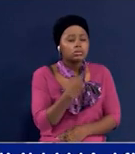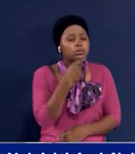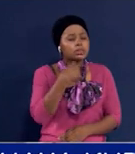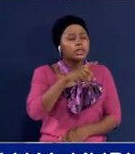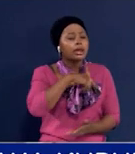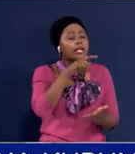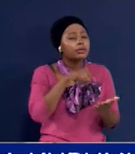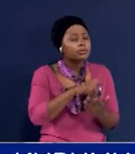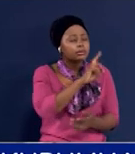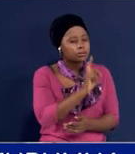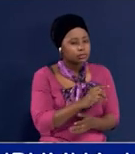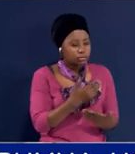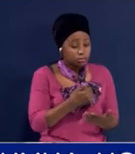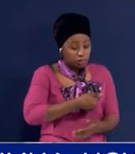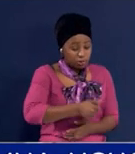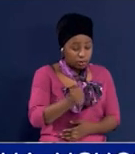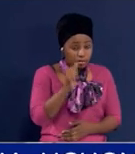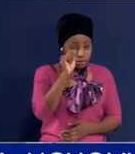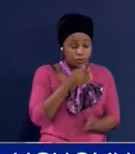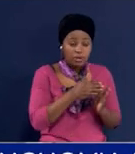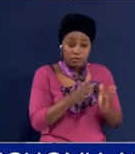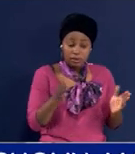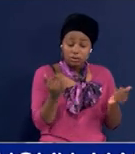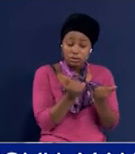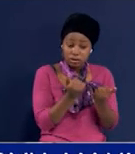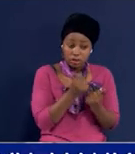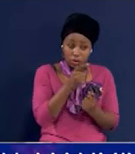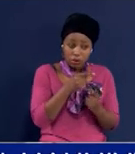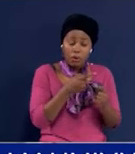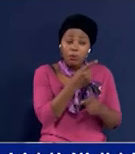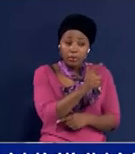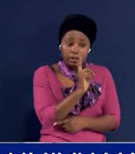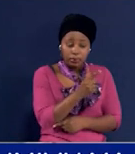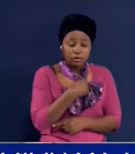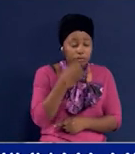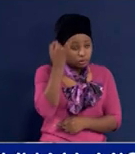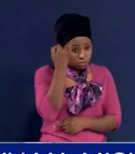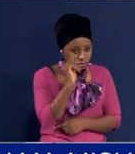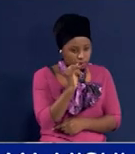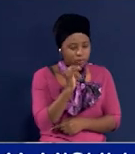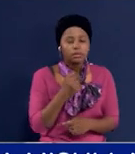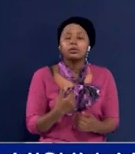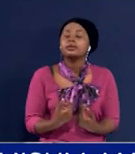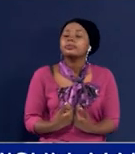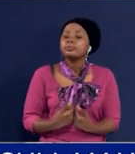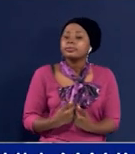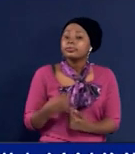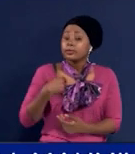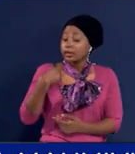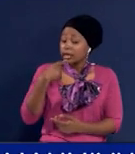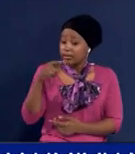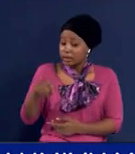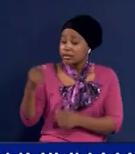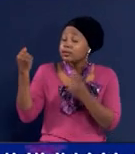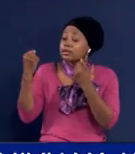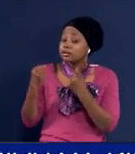kumesongamana nitafanyaje? Sio wewe mwenyewe ndio uko kwenye nafasi ya kutengeneza huo umbali ambao unashauriwa, si ndio? Ndio maana nimesema kwamba hizi